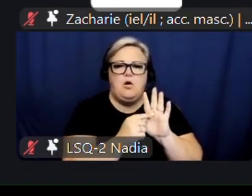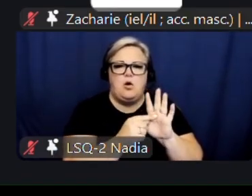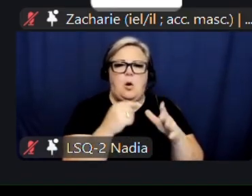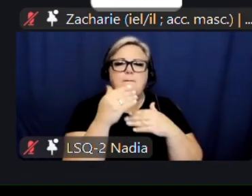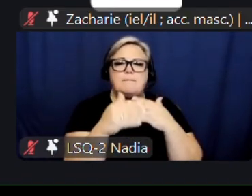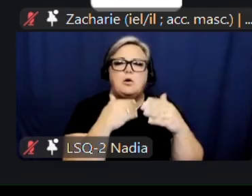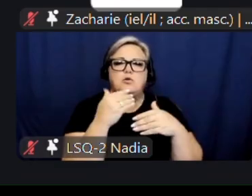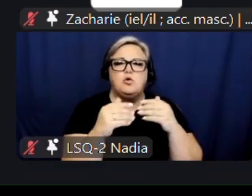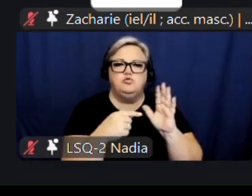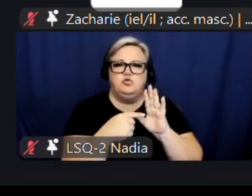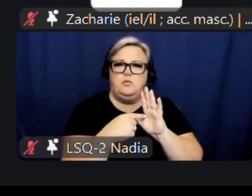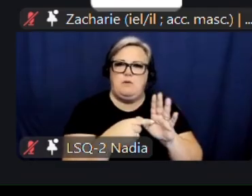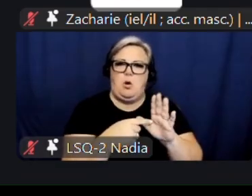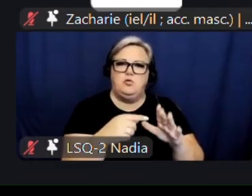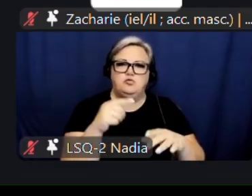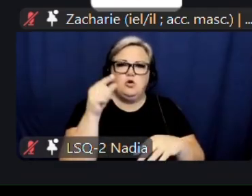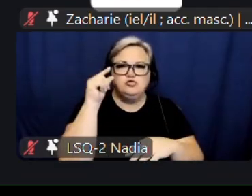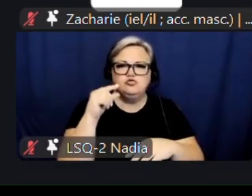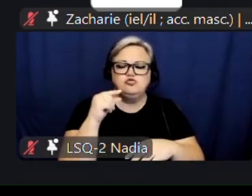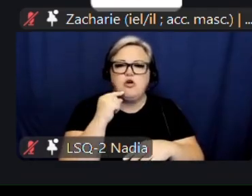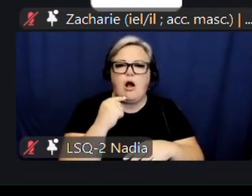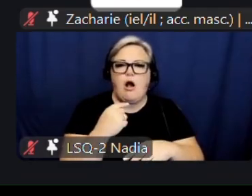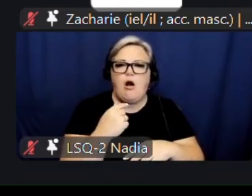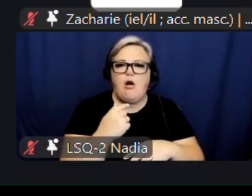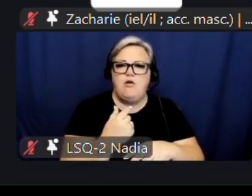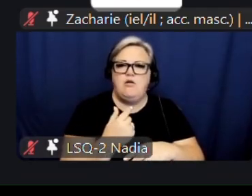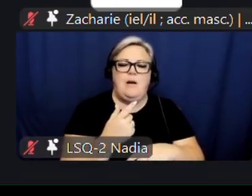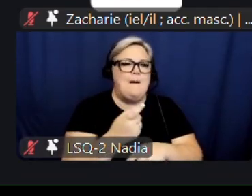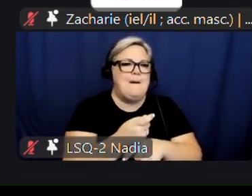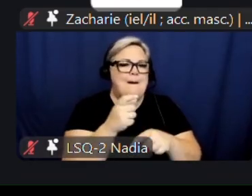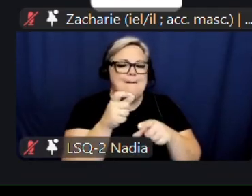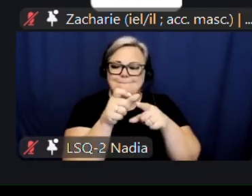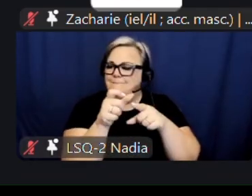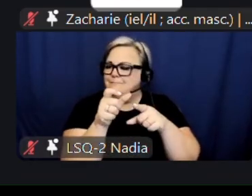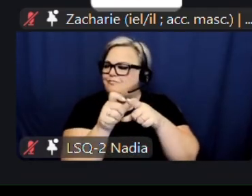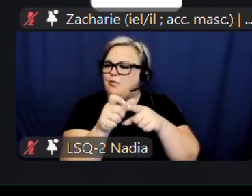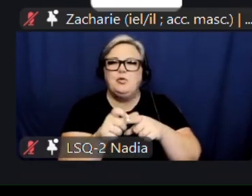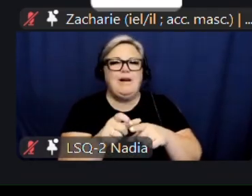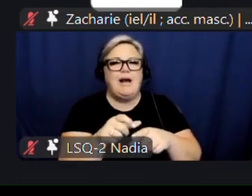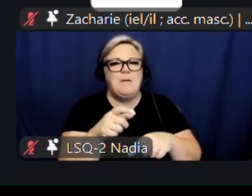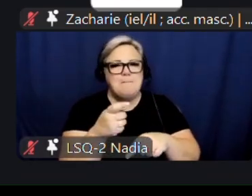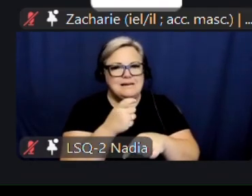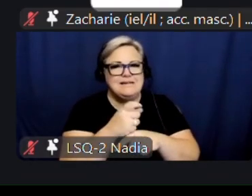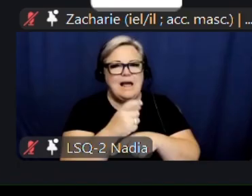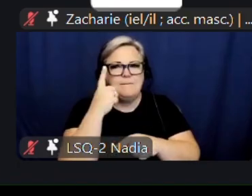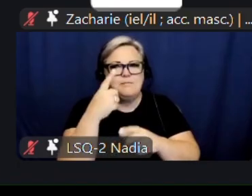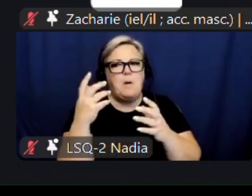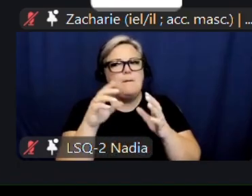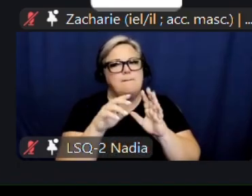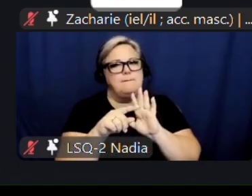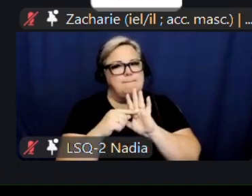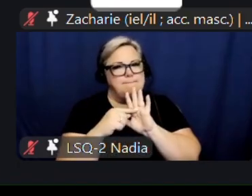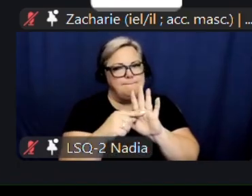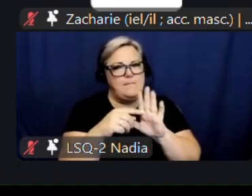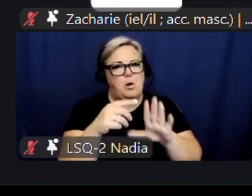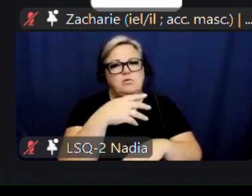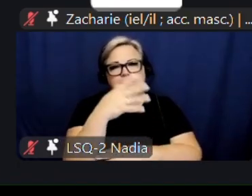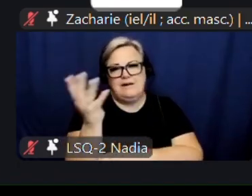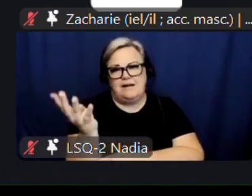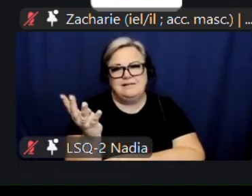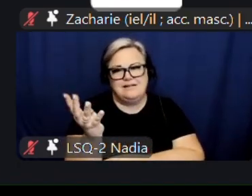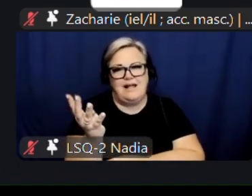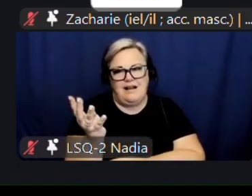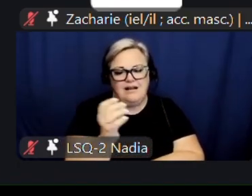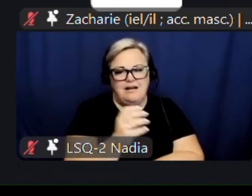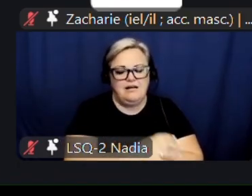processus d'affirmation de genre, donc du vocabulaire médical spécialisé pour bien refléter les réalités des personnes arc-en-ciel. Et dans certains